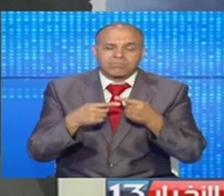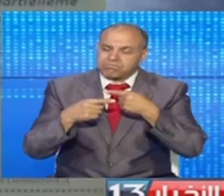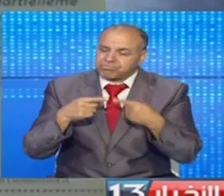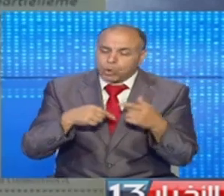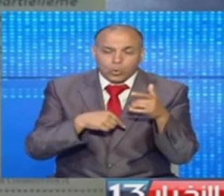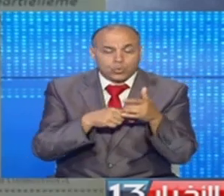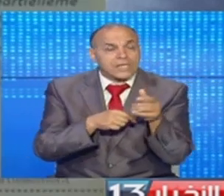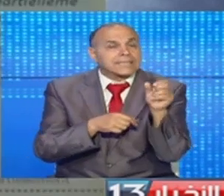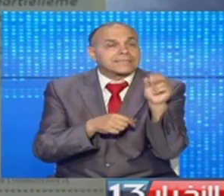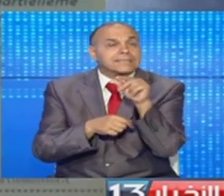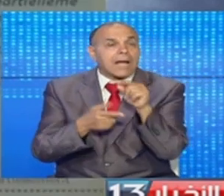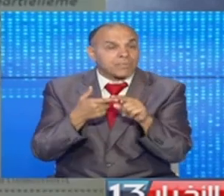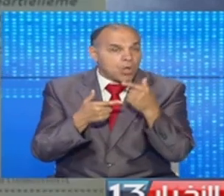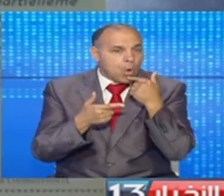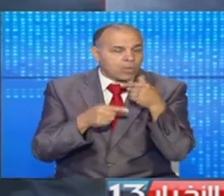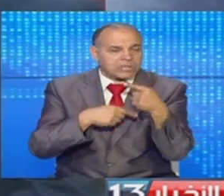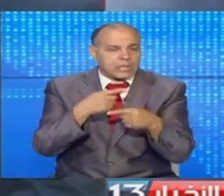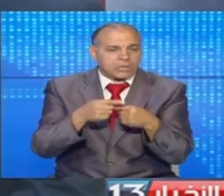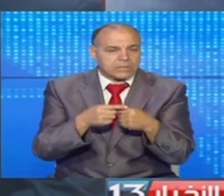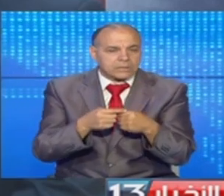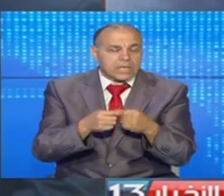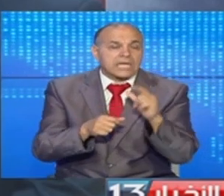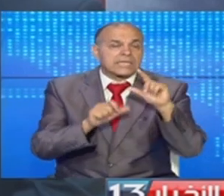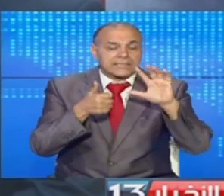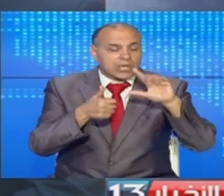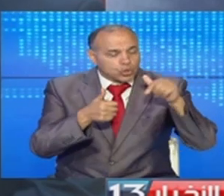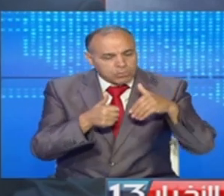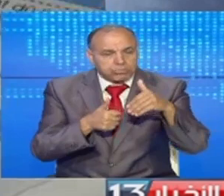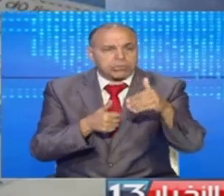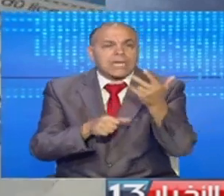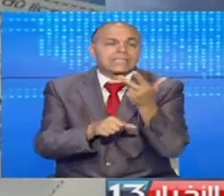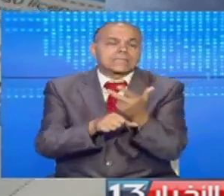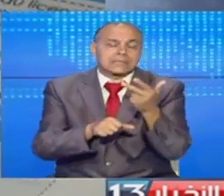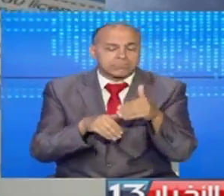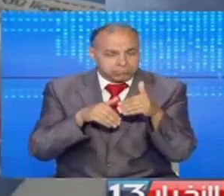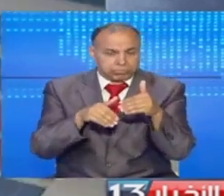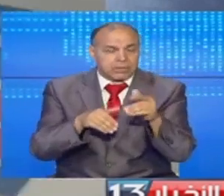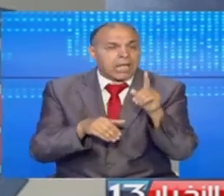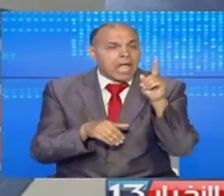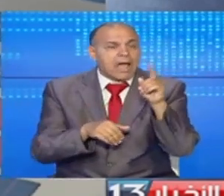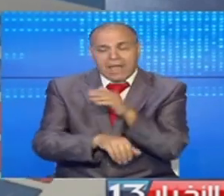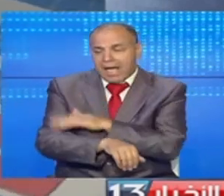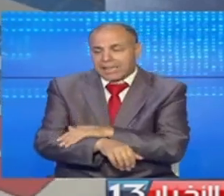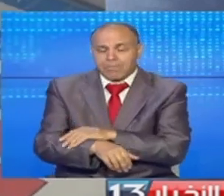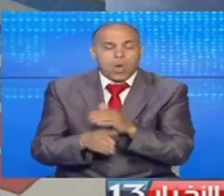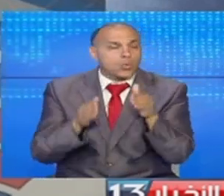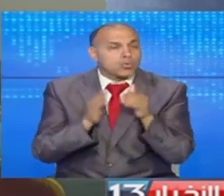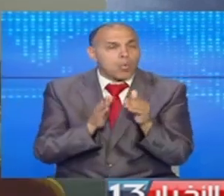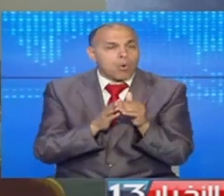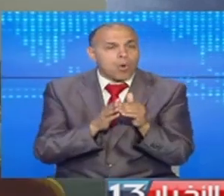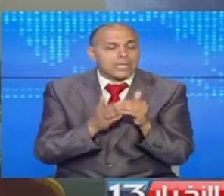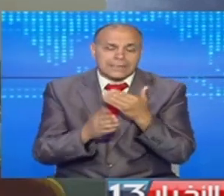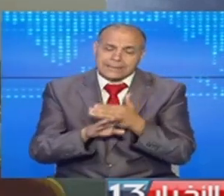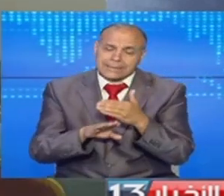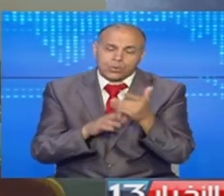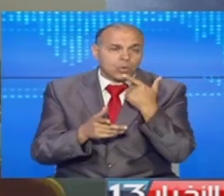على القطاع السياحي ستتواصل بين 6 أشهر إلى 3 سنوات، مما يجعل المهنيين يطالبون